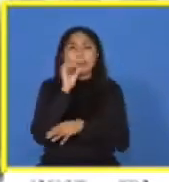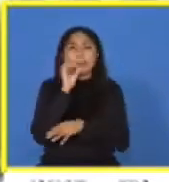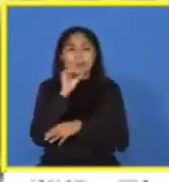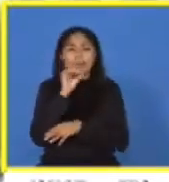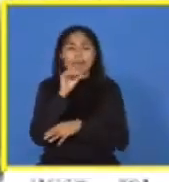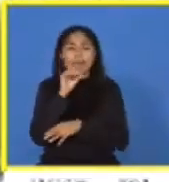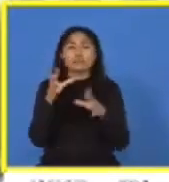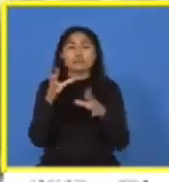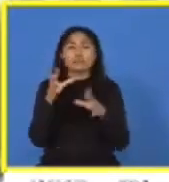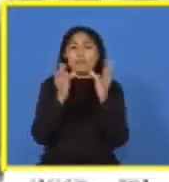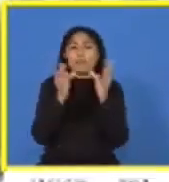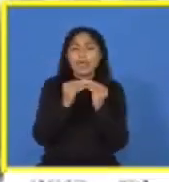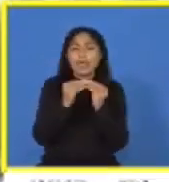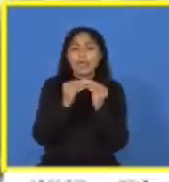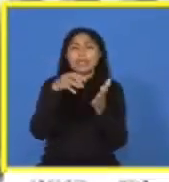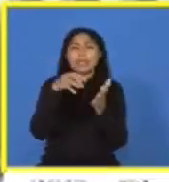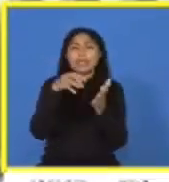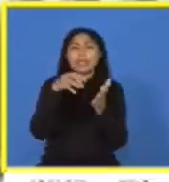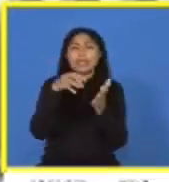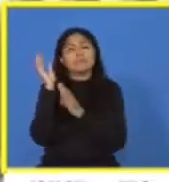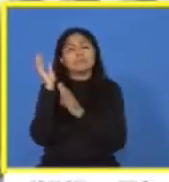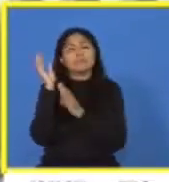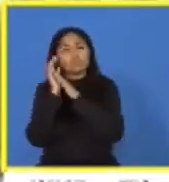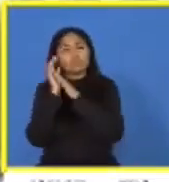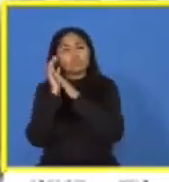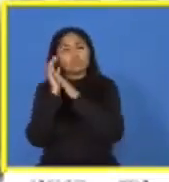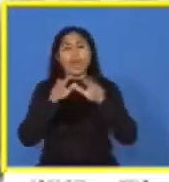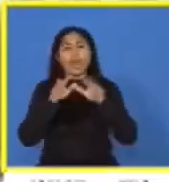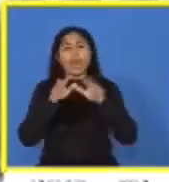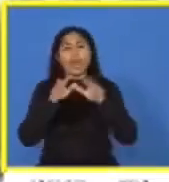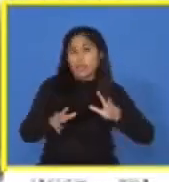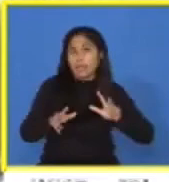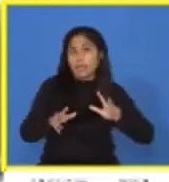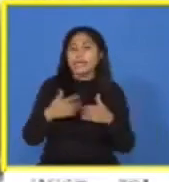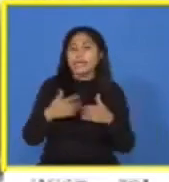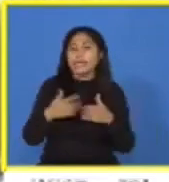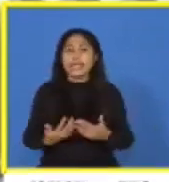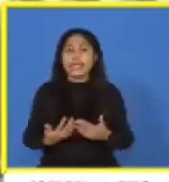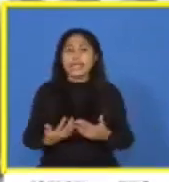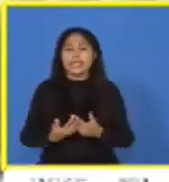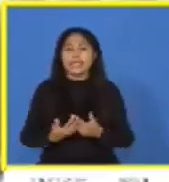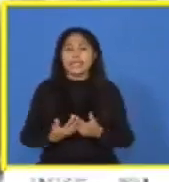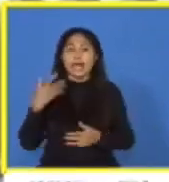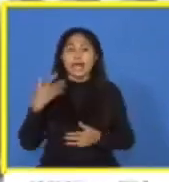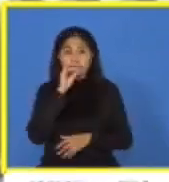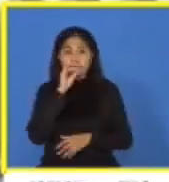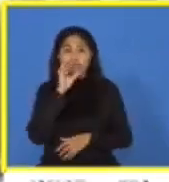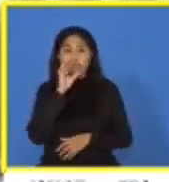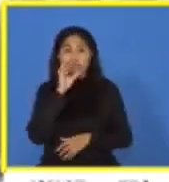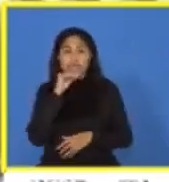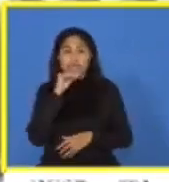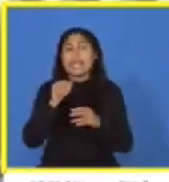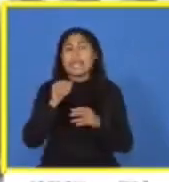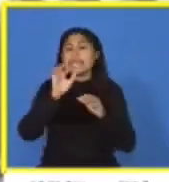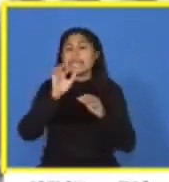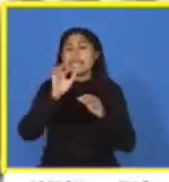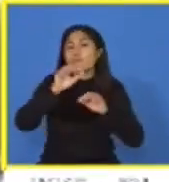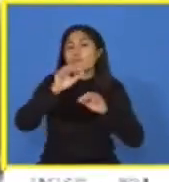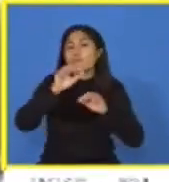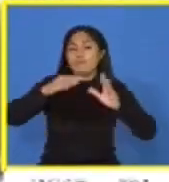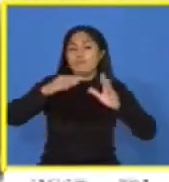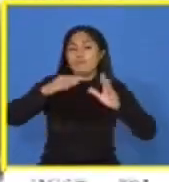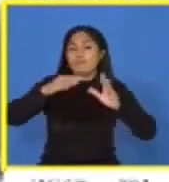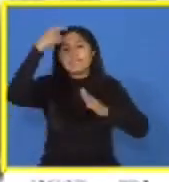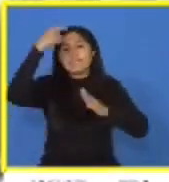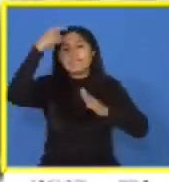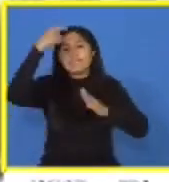tempat tidur yang tersedia di rumah sakit se-Provinsi NTT yang ada di yang tadi kita sebut ada 56 rumah sakit, itu